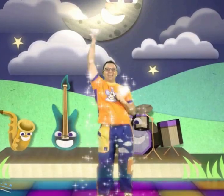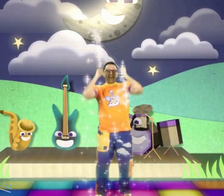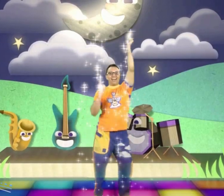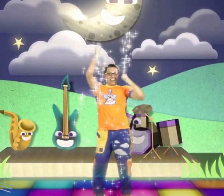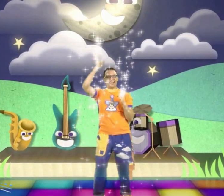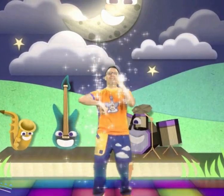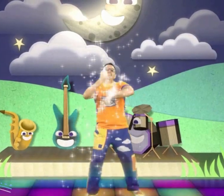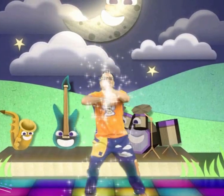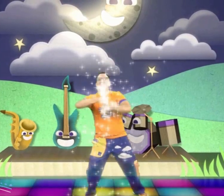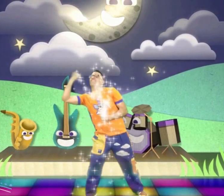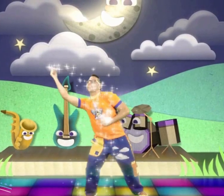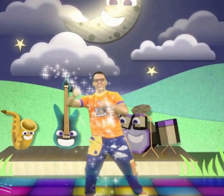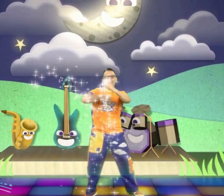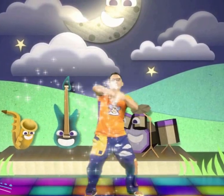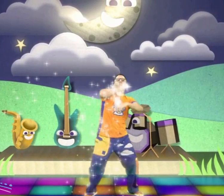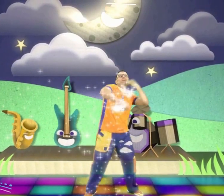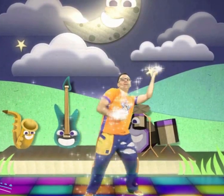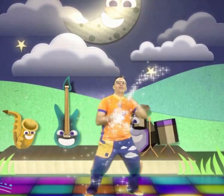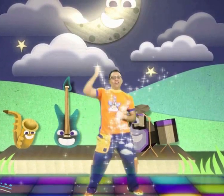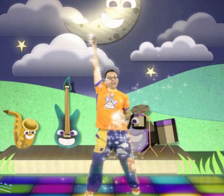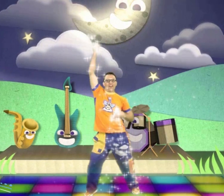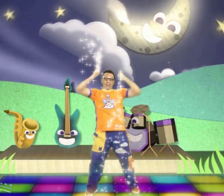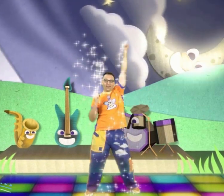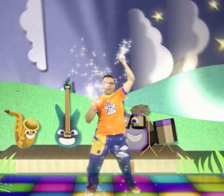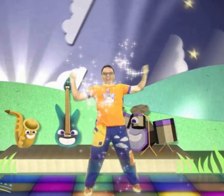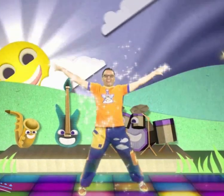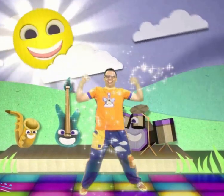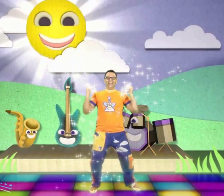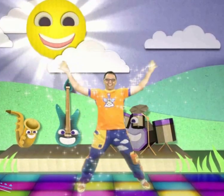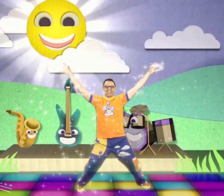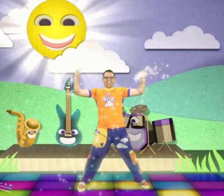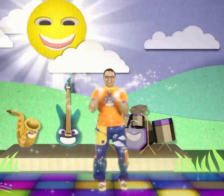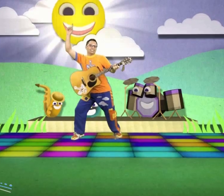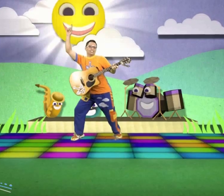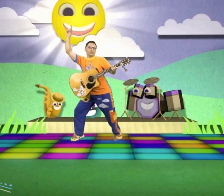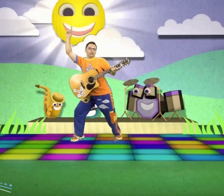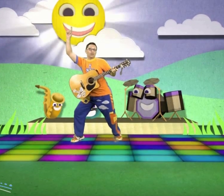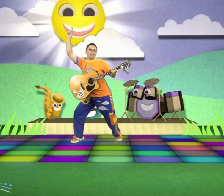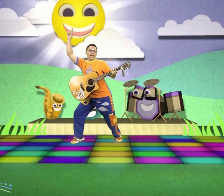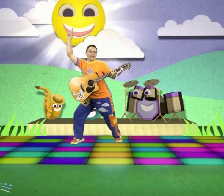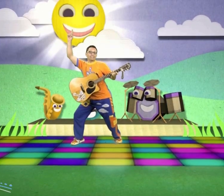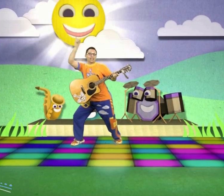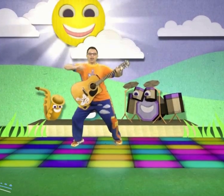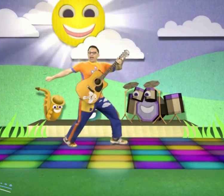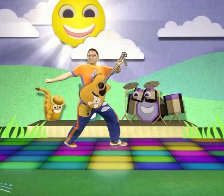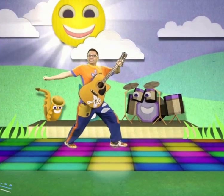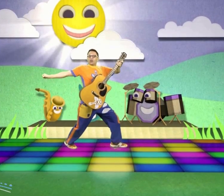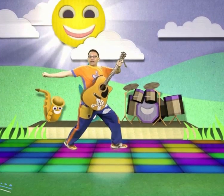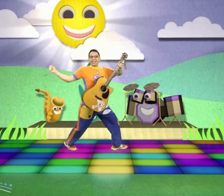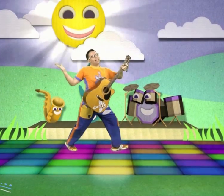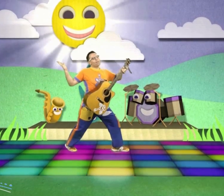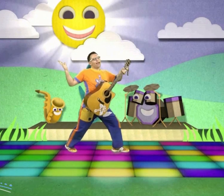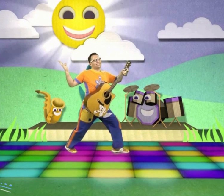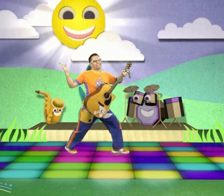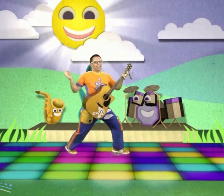ונרקוד ביחד, ונרקוד ביחד, כן, ונרקוד ונרקוד ביחד. בואו ונרקוד לפי הקצב,